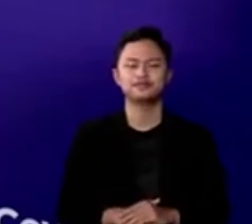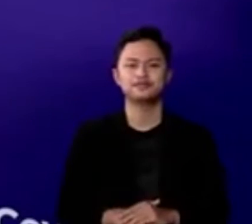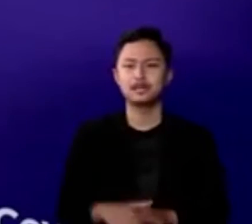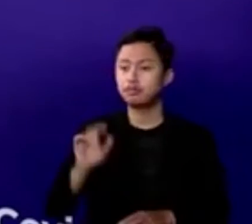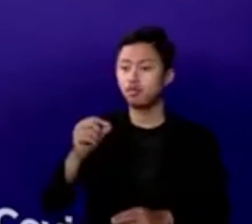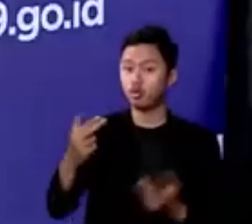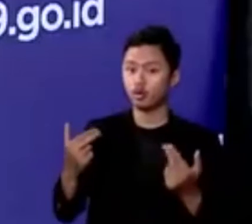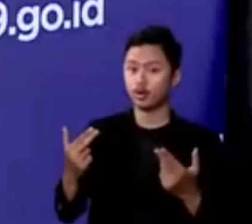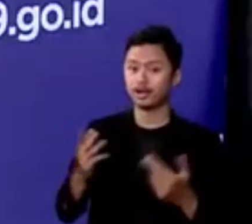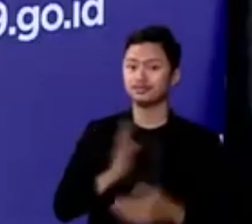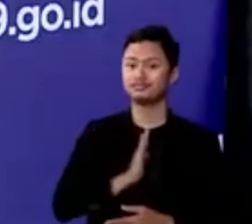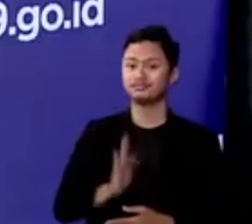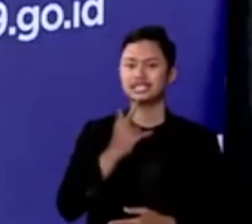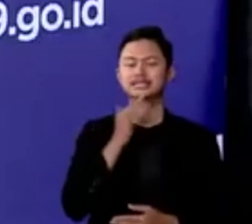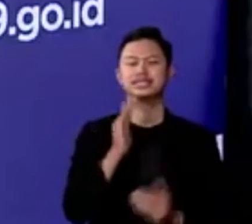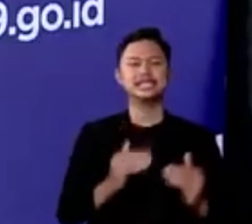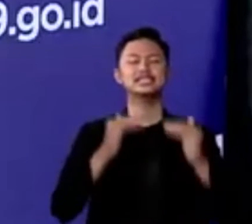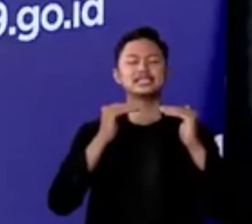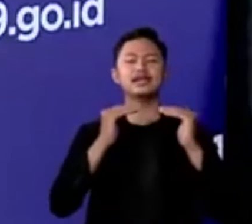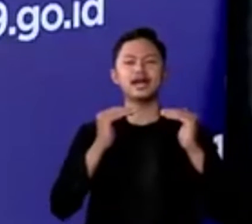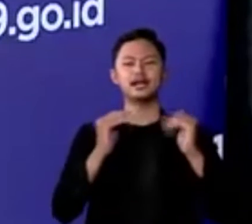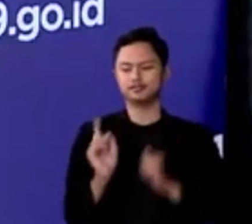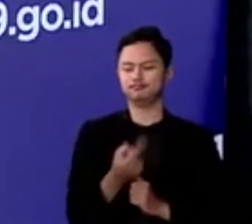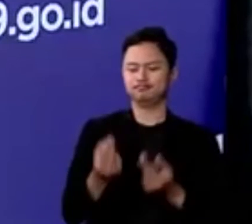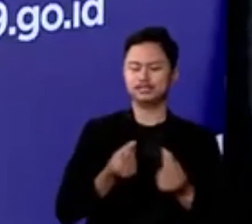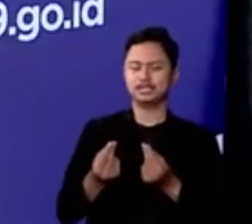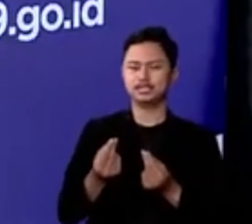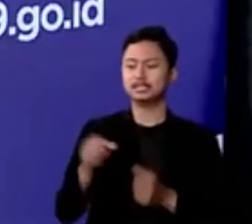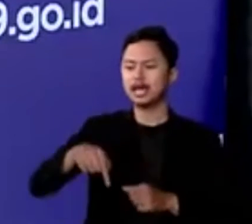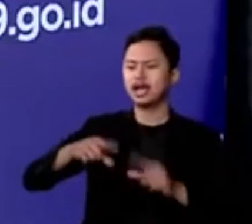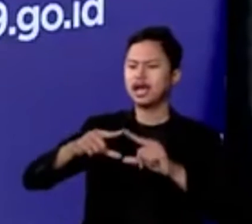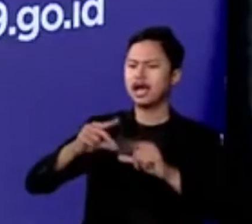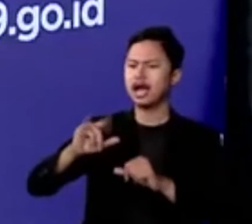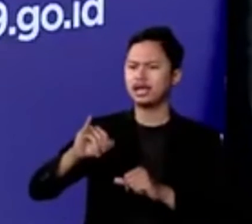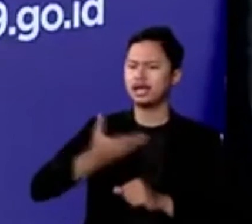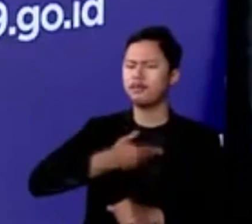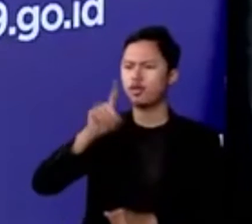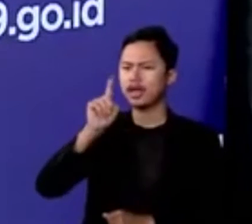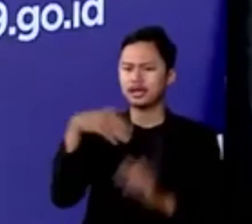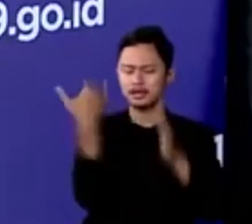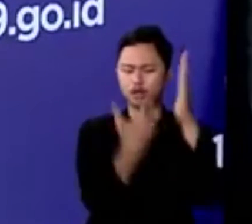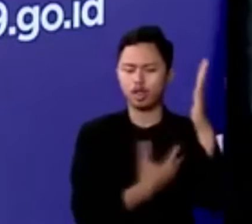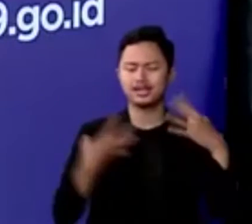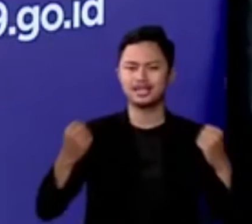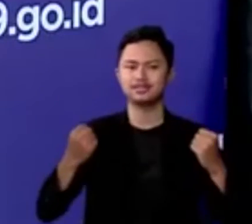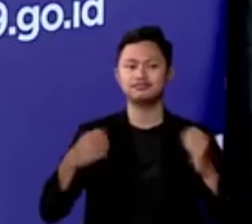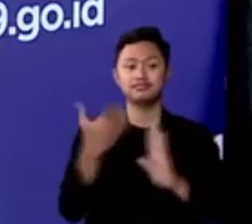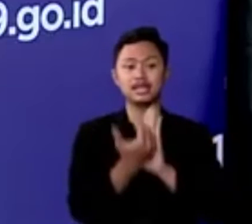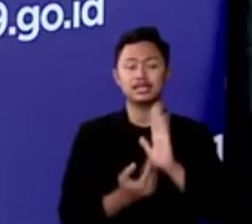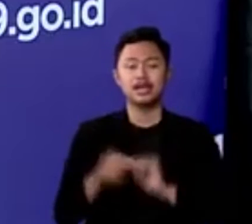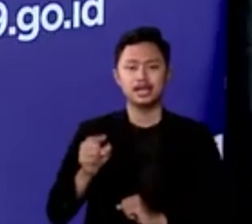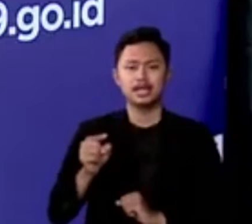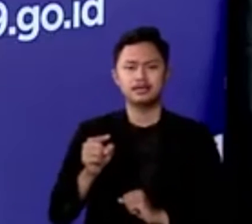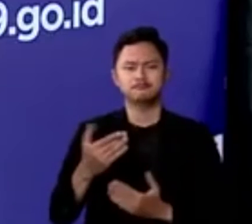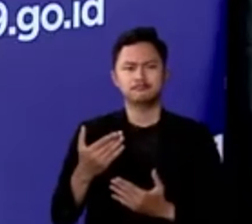prinsip kren banget supaya menjadi benchmark kita semua ya sebagai pengusaha ya aku masa Reiki tadi ngomongin protokol kesehatan dalam beracara ini